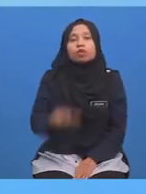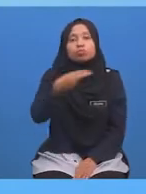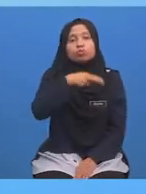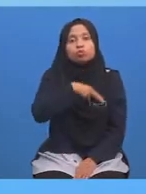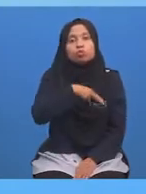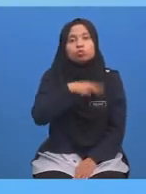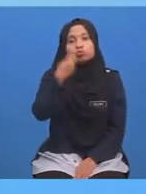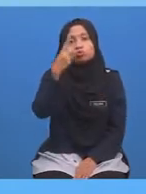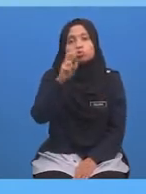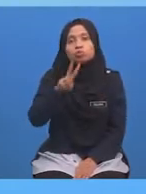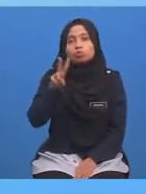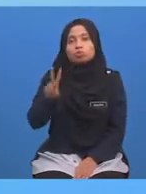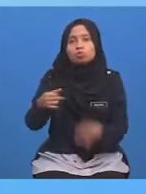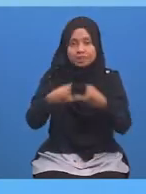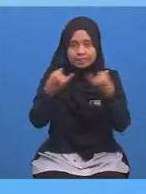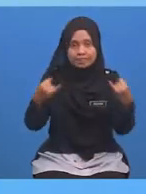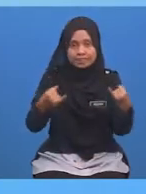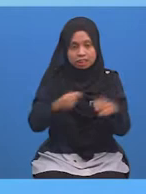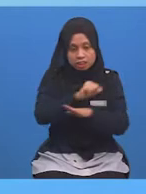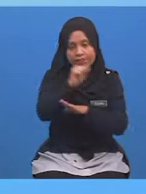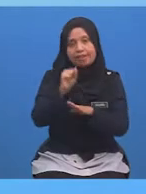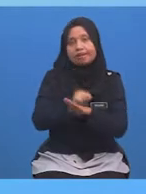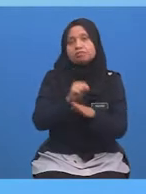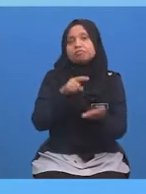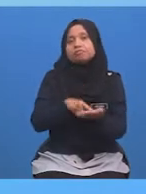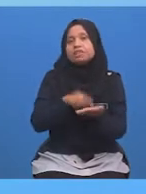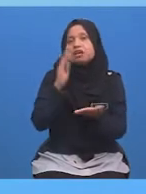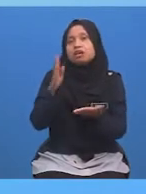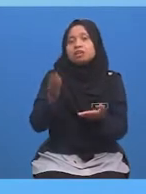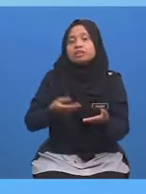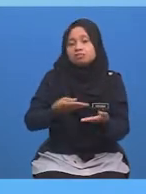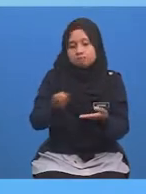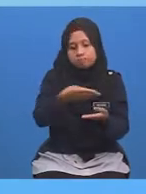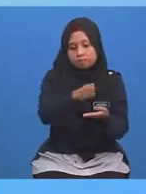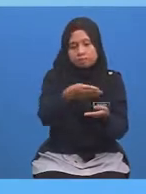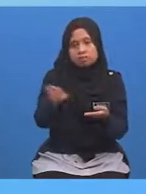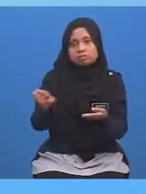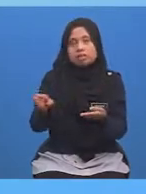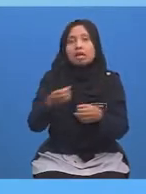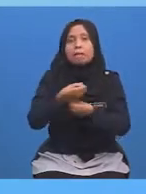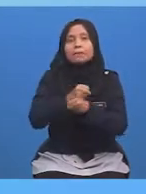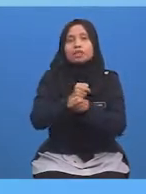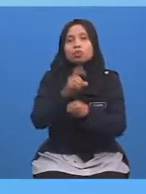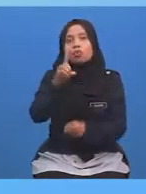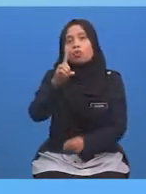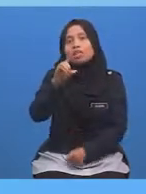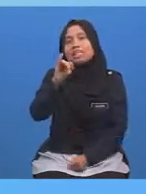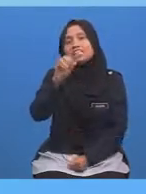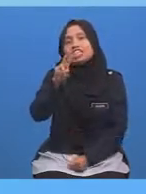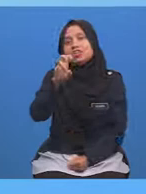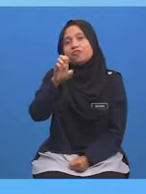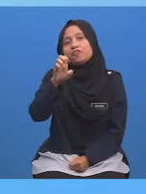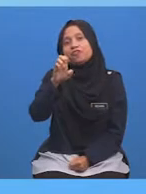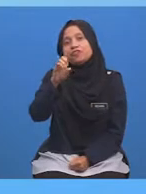Keuntungan untuk kedua-dua jenis syarikat ini akan diagihkan dalam bentuk dividen